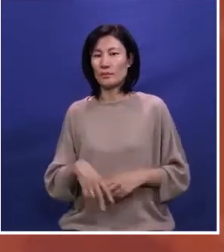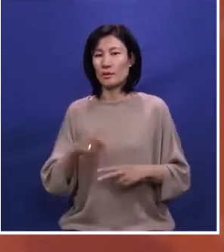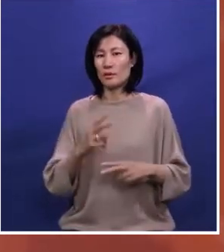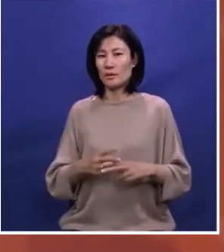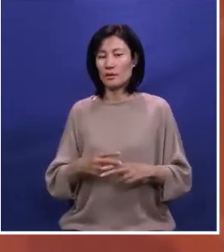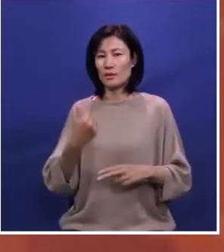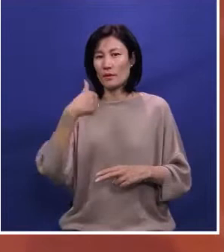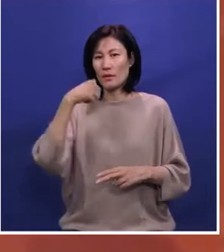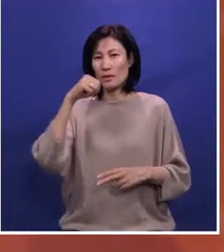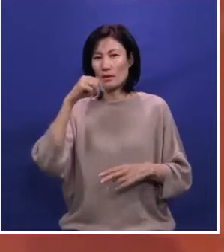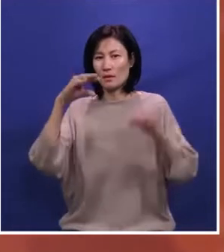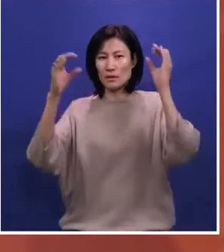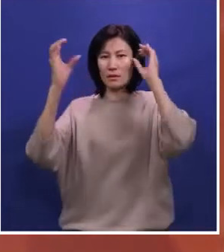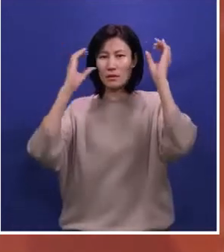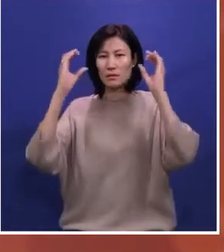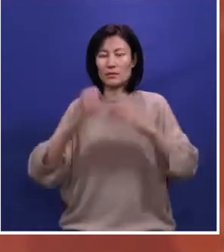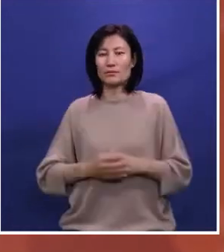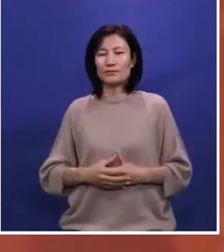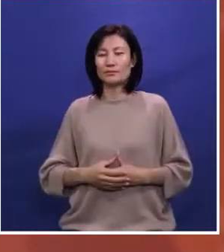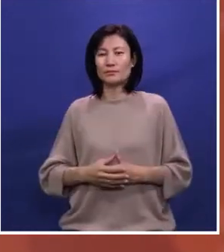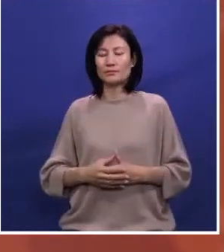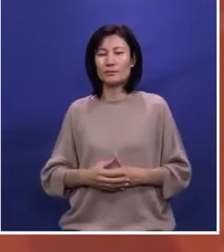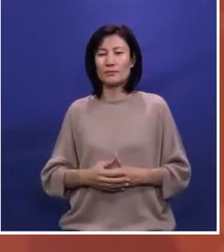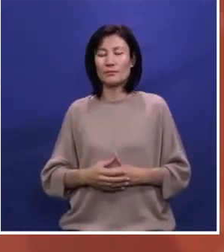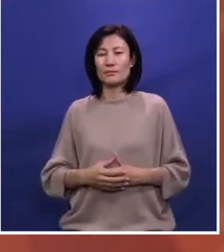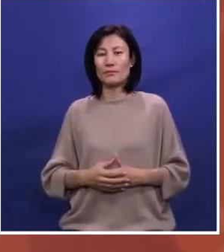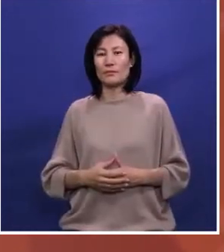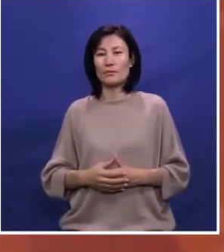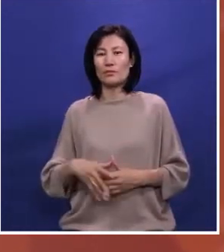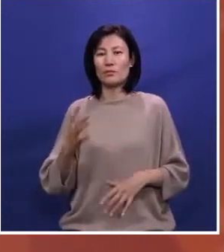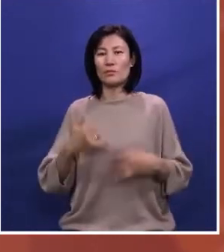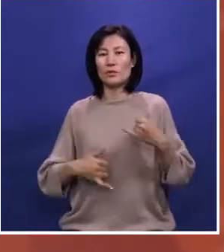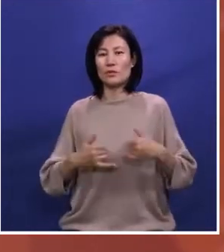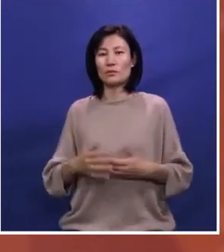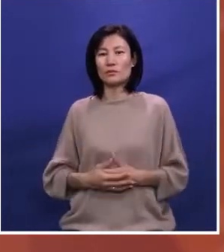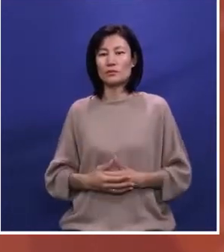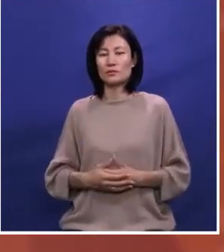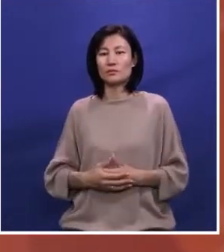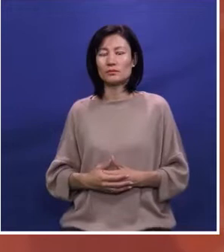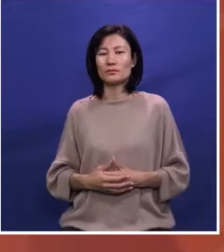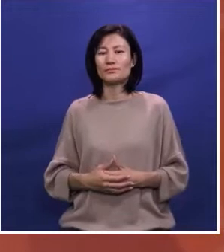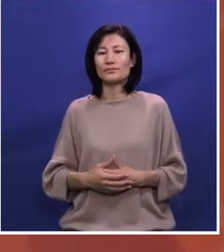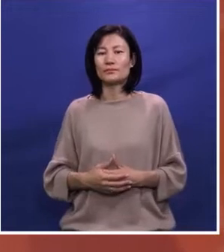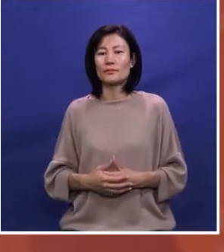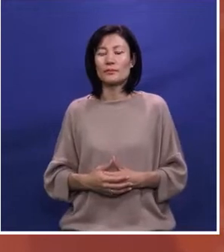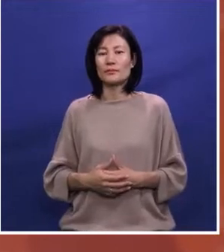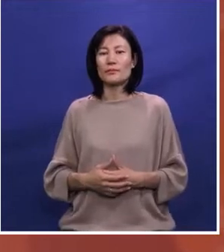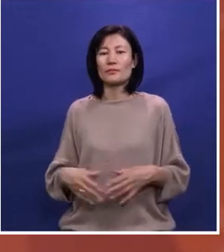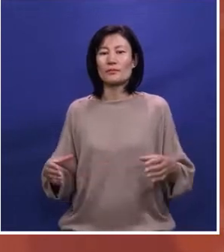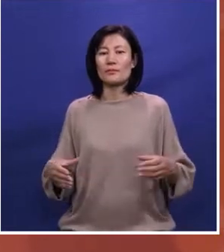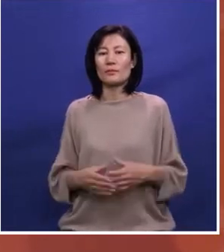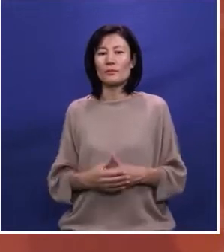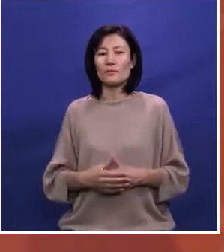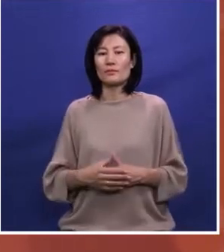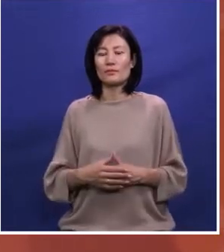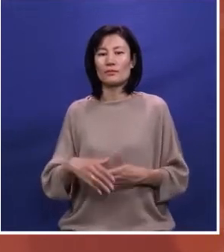кеше халықаралық қазақ тілі университеті ректорымен ақылдасып жатырмыз. Мына ұстаздарға арнап бір городокты жалғастырсақ деп оған